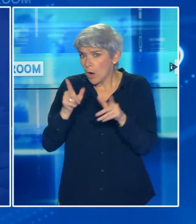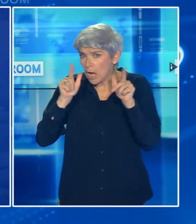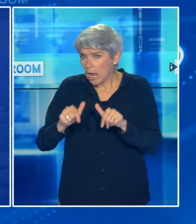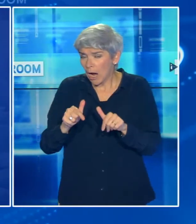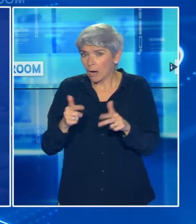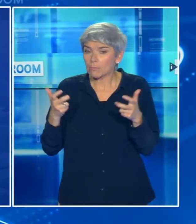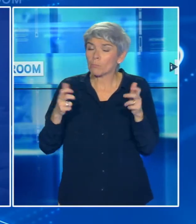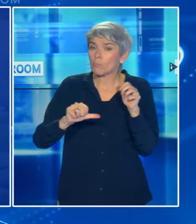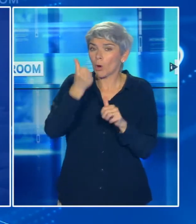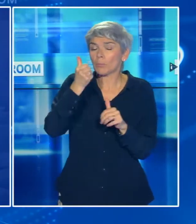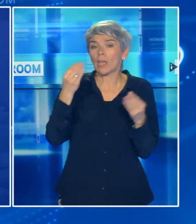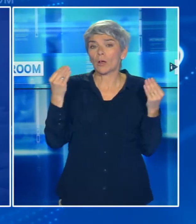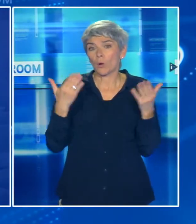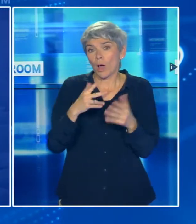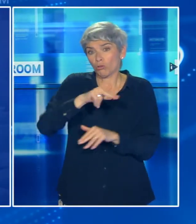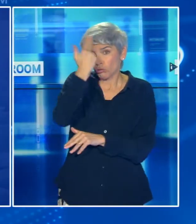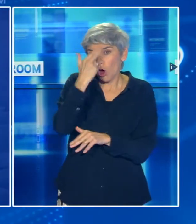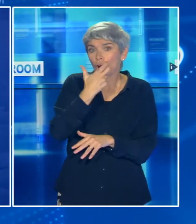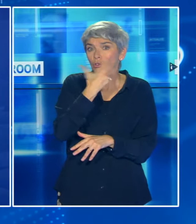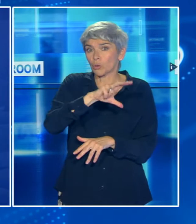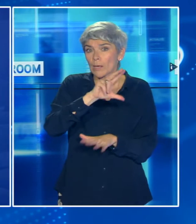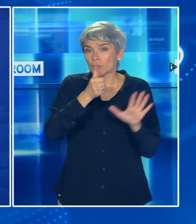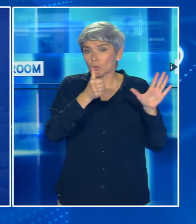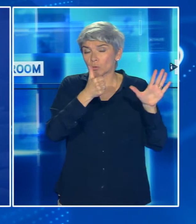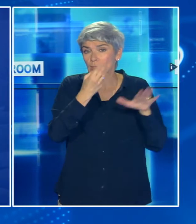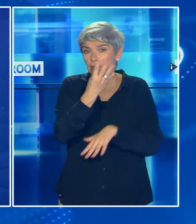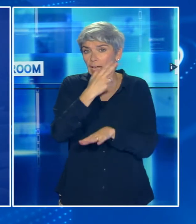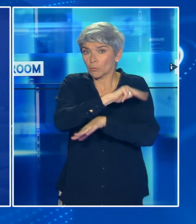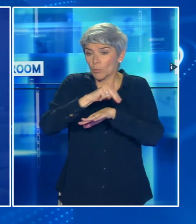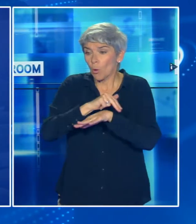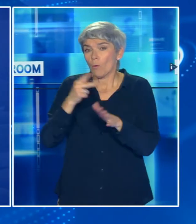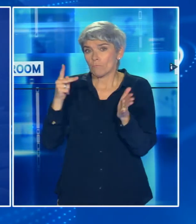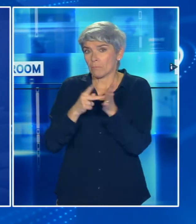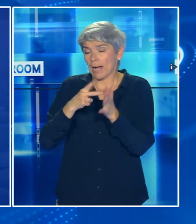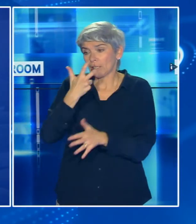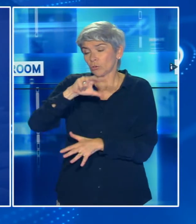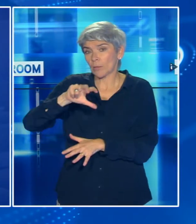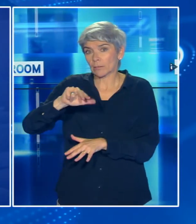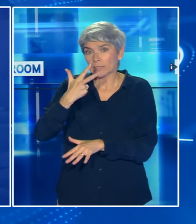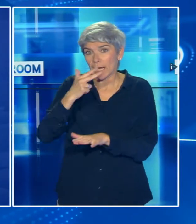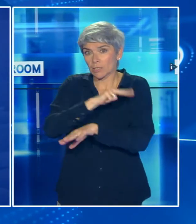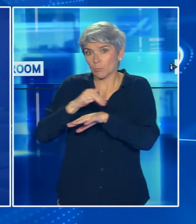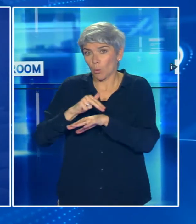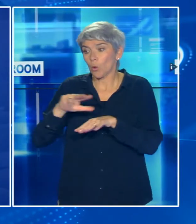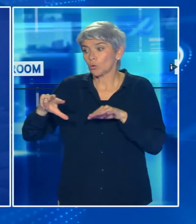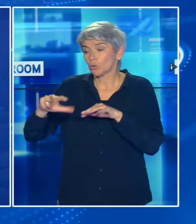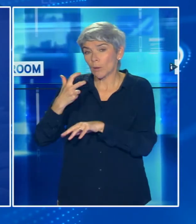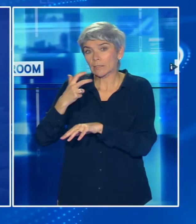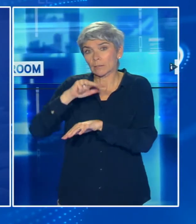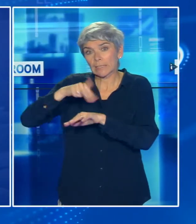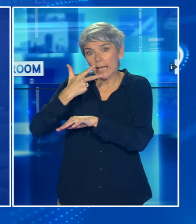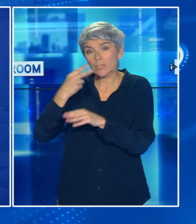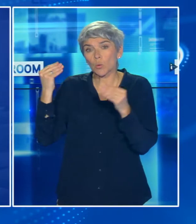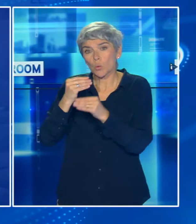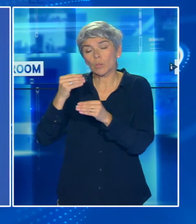En haut du palmarès, on retrouve donc le Nord avec 364 bureaux, Paris avec 313 bureaux aussi pour